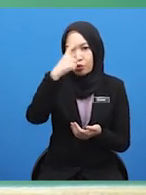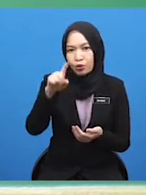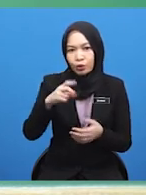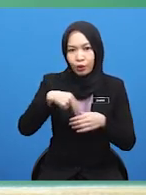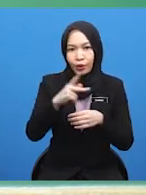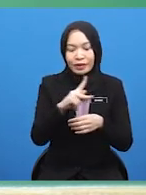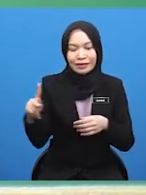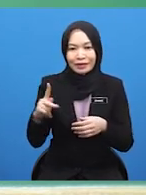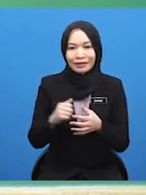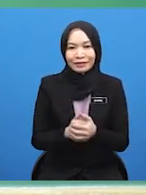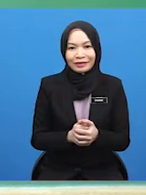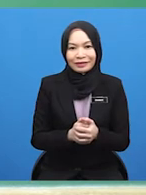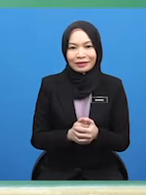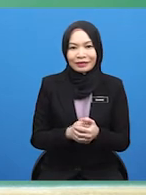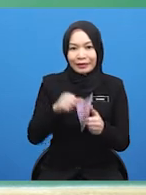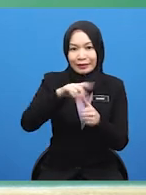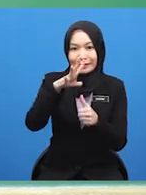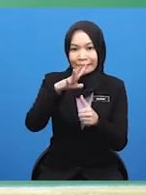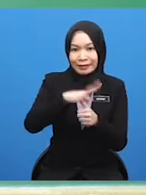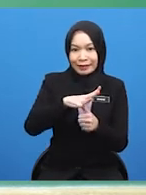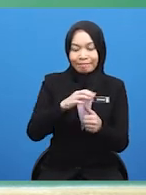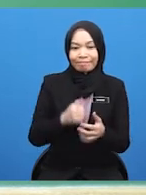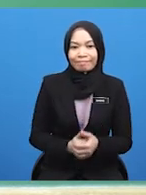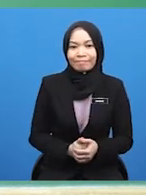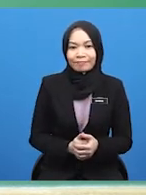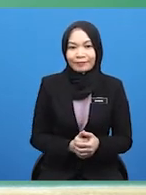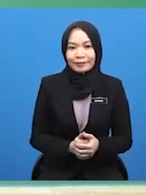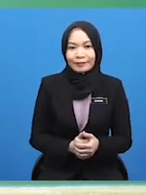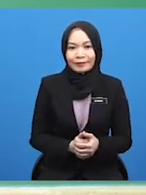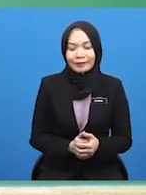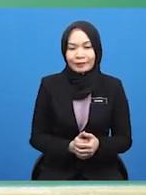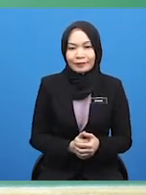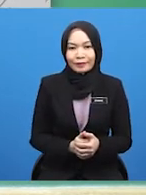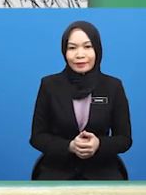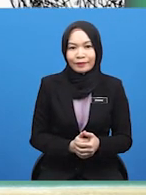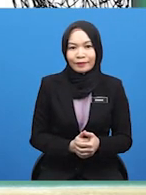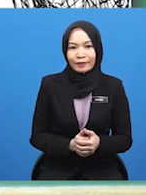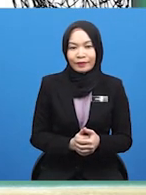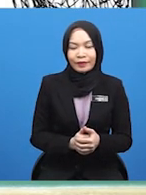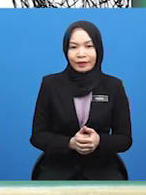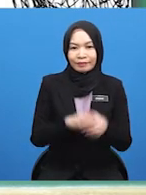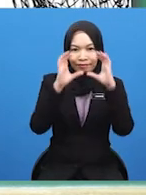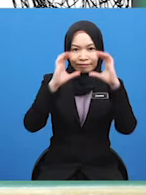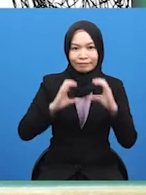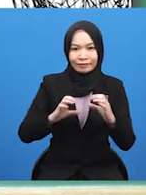tone yang dapat menimbulkan bentuk objek yang dilukis. Teknik scrambling,